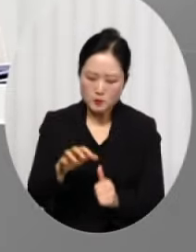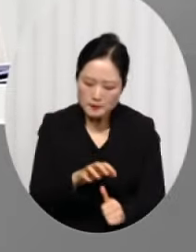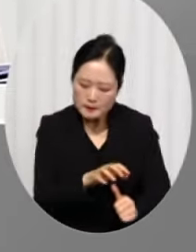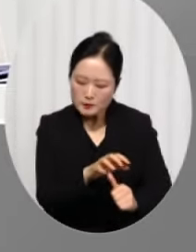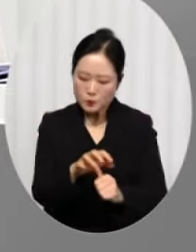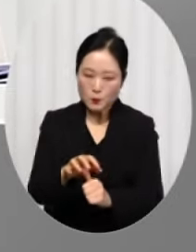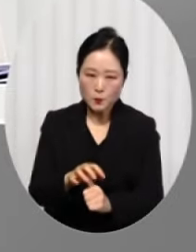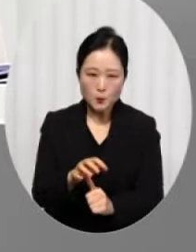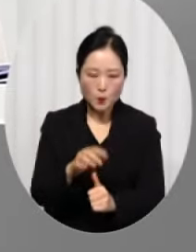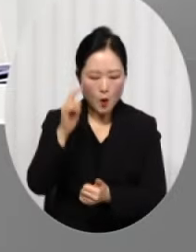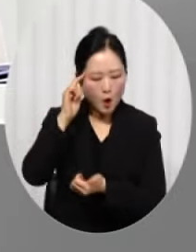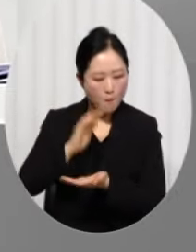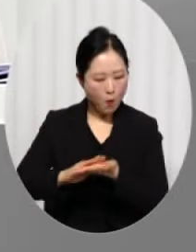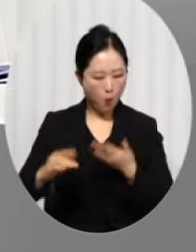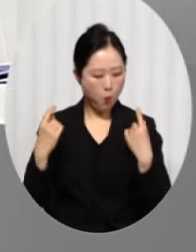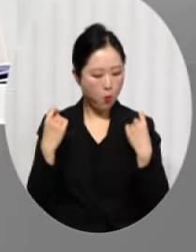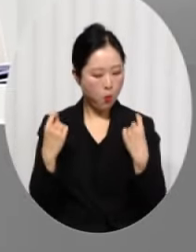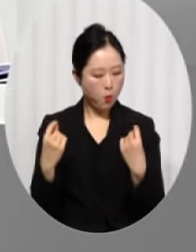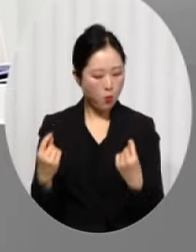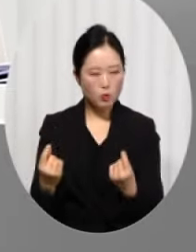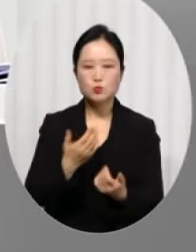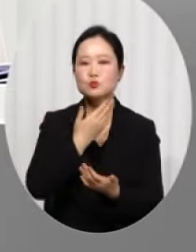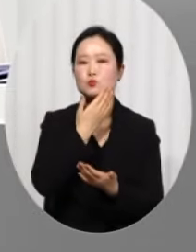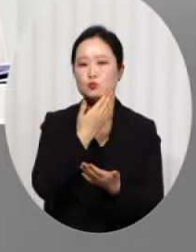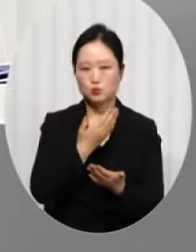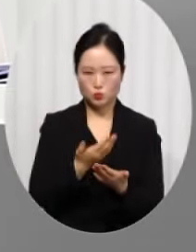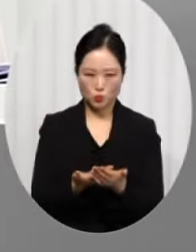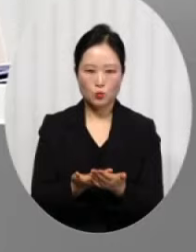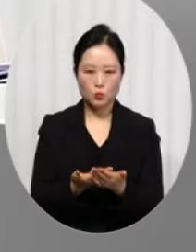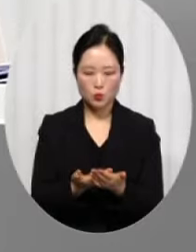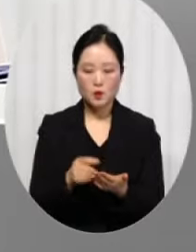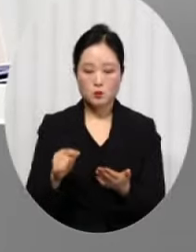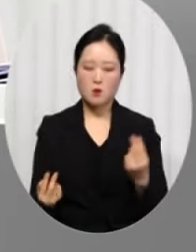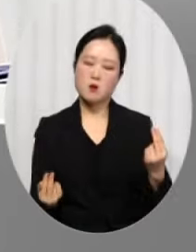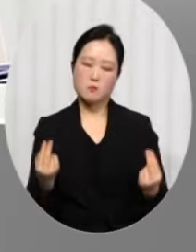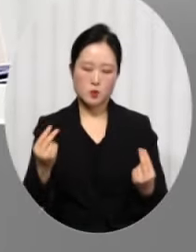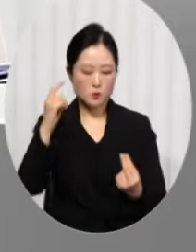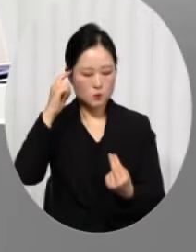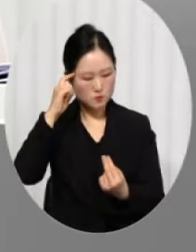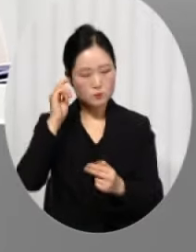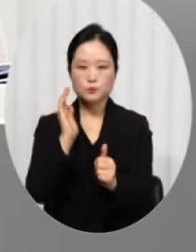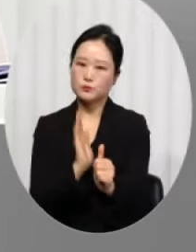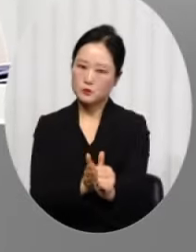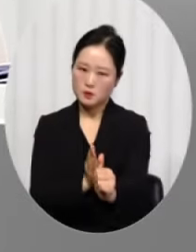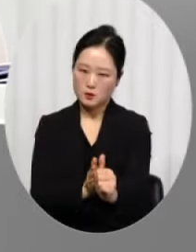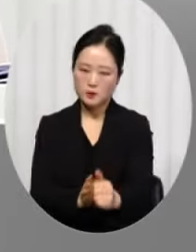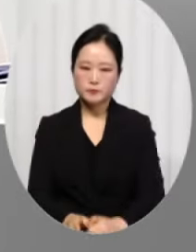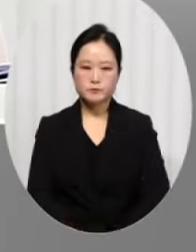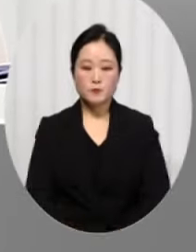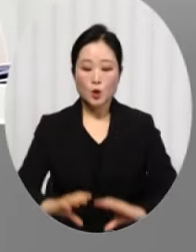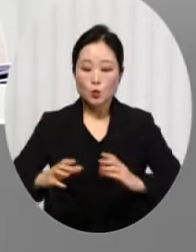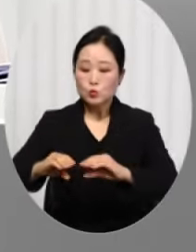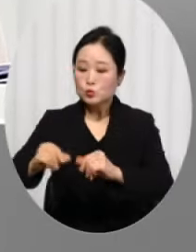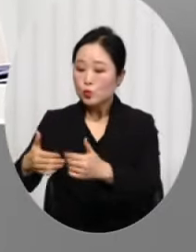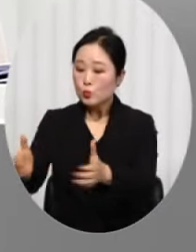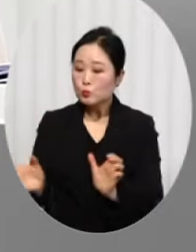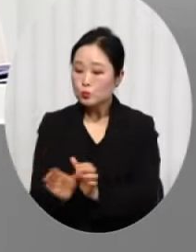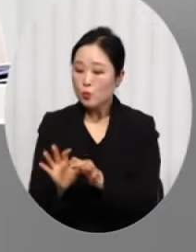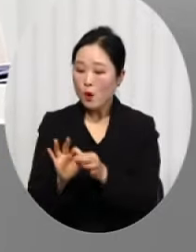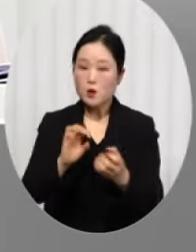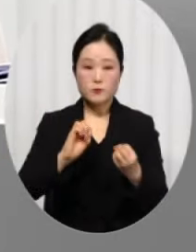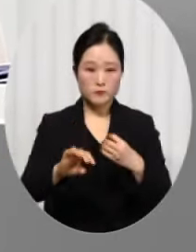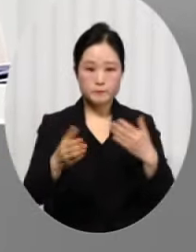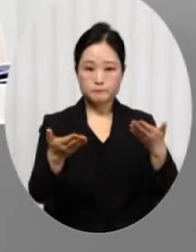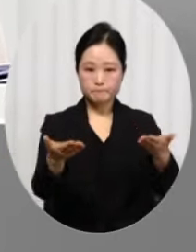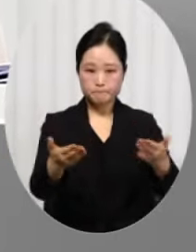평화를 지켜야 되는 것이 정부의 역할입니다. 그 점을 비교해 주시면 고맙겠다는 생각 드리고요. 국토부와 관련돼서 답변을